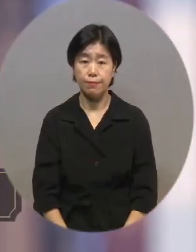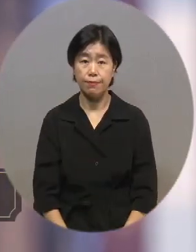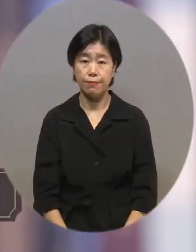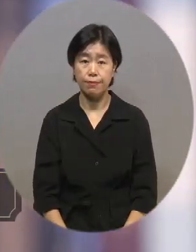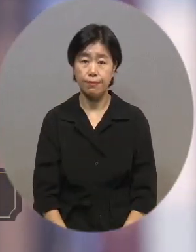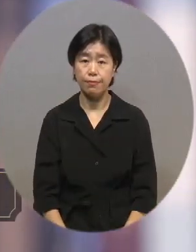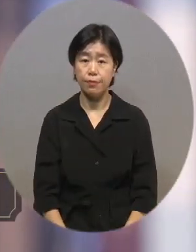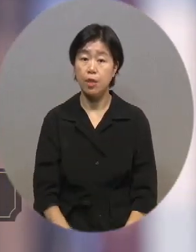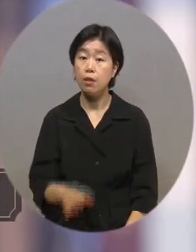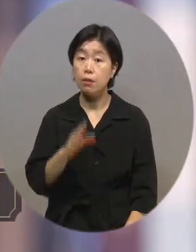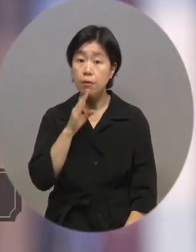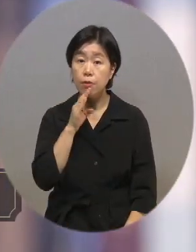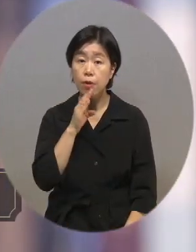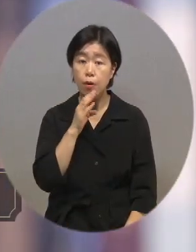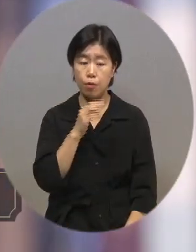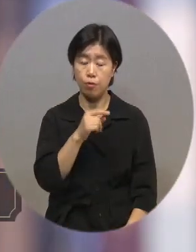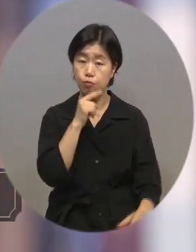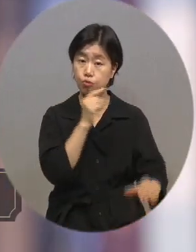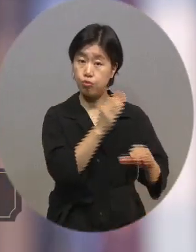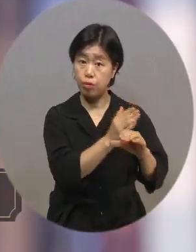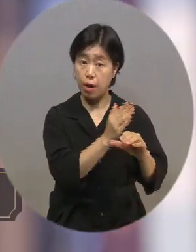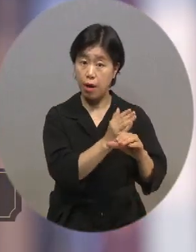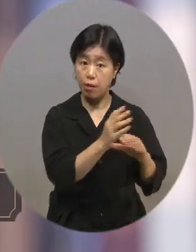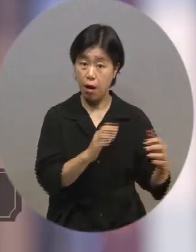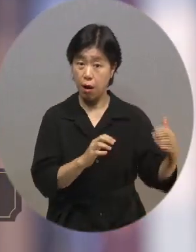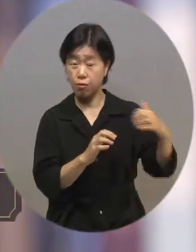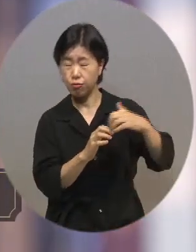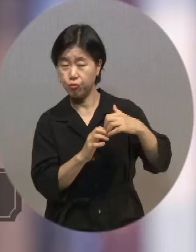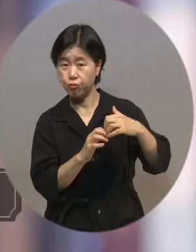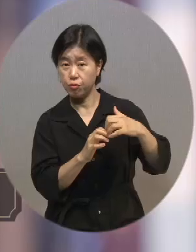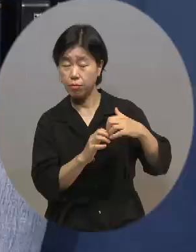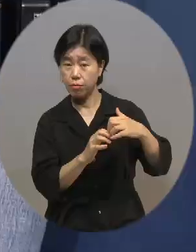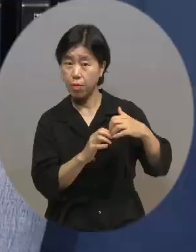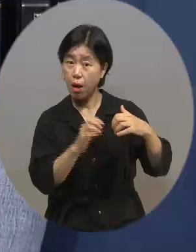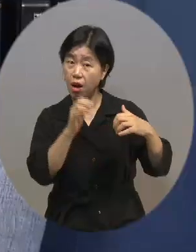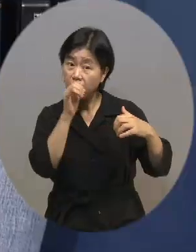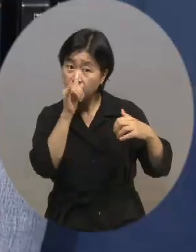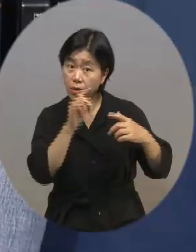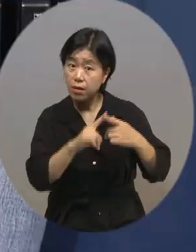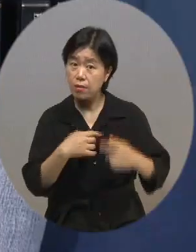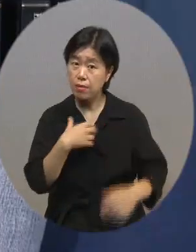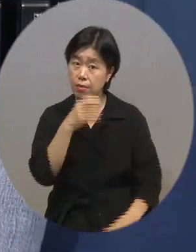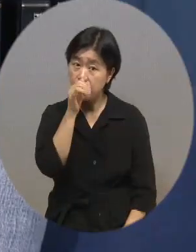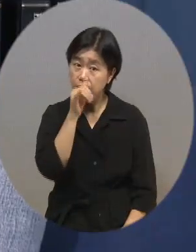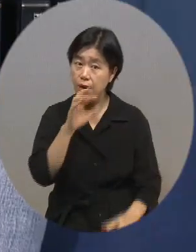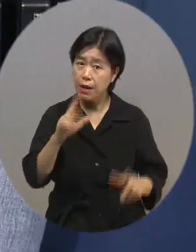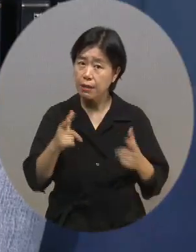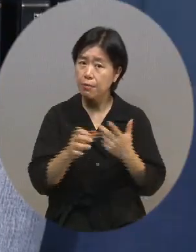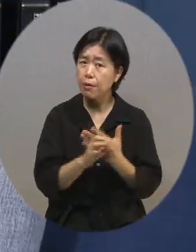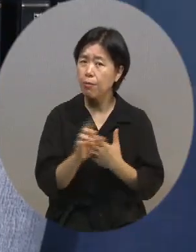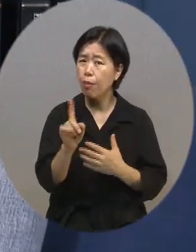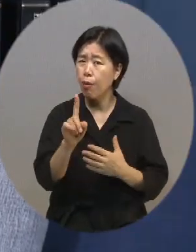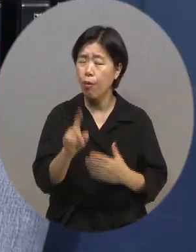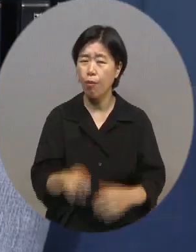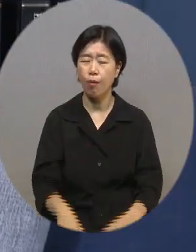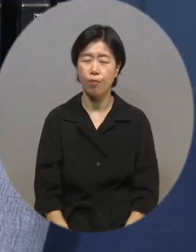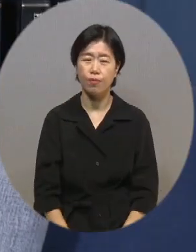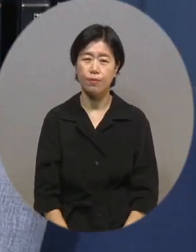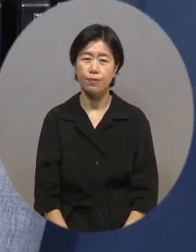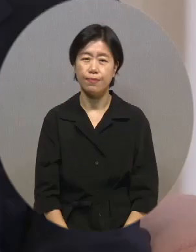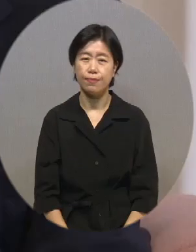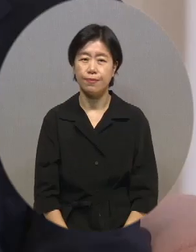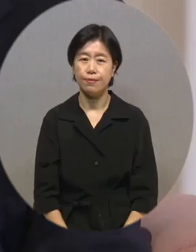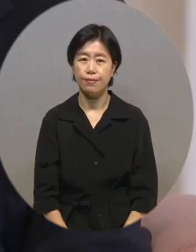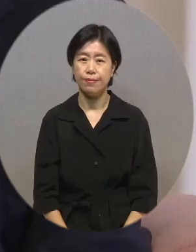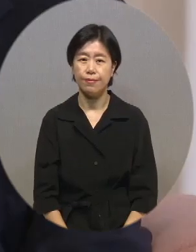보십니까? 실제로 북한이 도발을 감행할 가능성이 높아지는 건지 아니면 뭔가 노림수가 있기 때문에 쇼잉을 하고 있는 건지 어떻게 보세요?